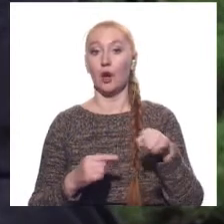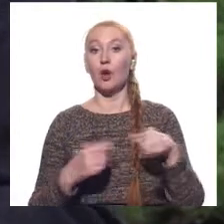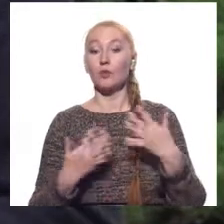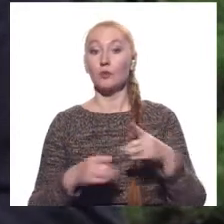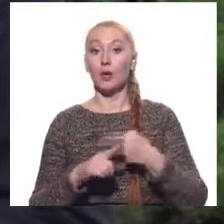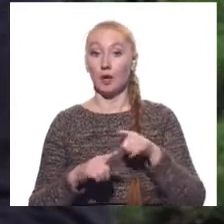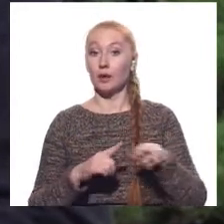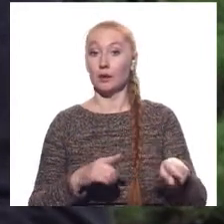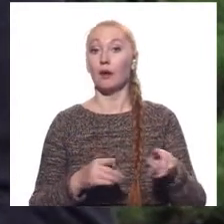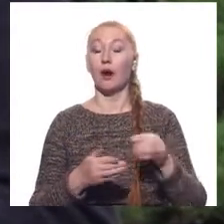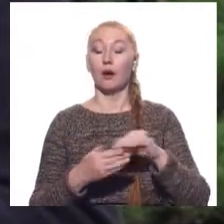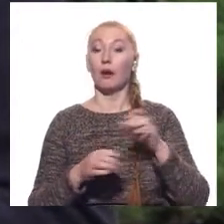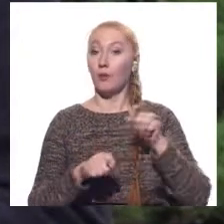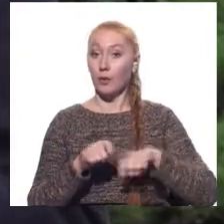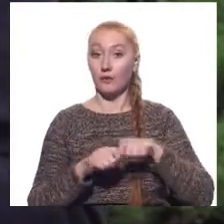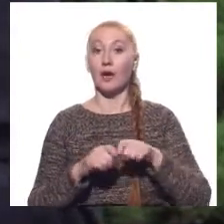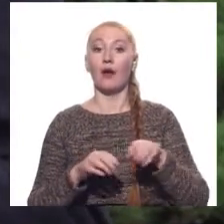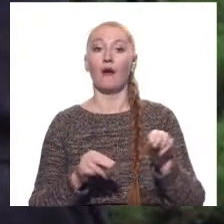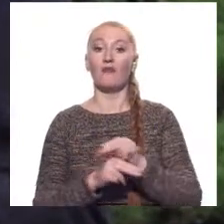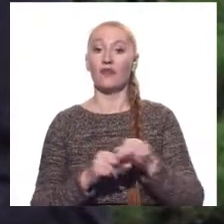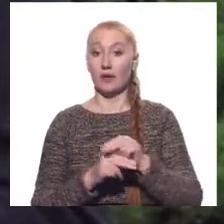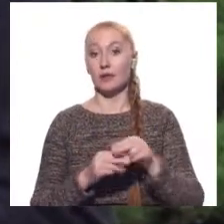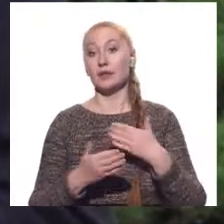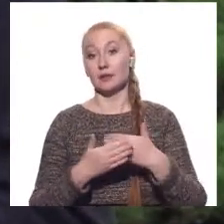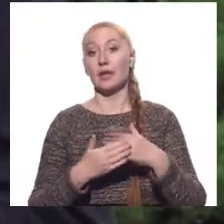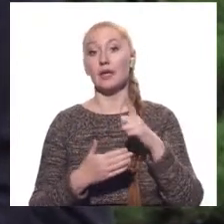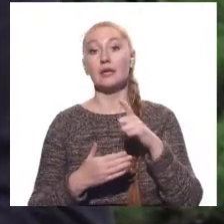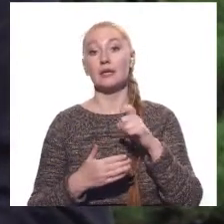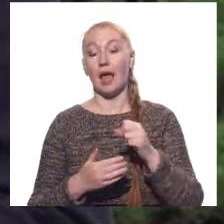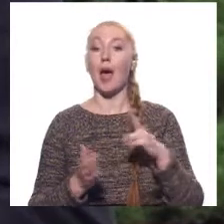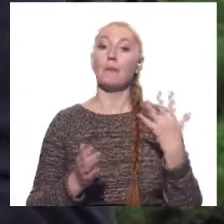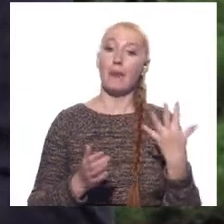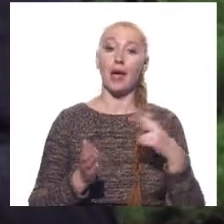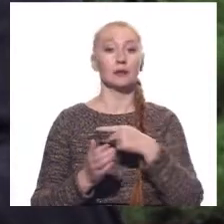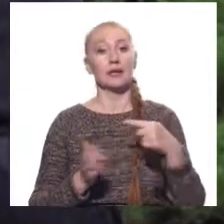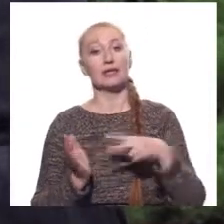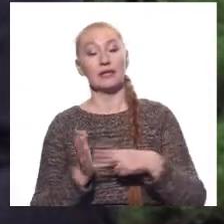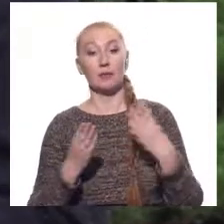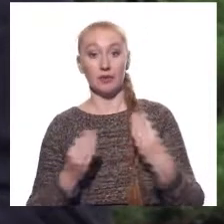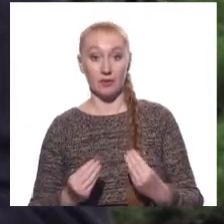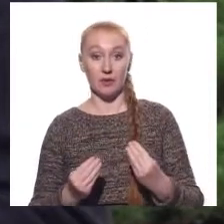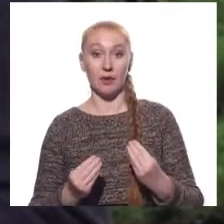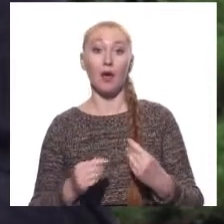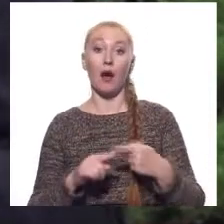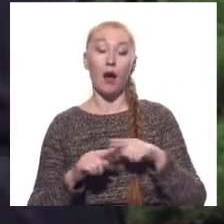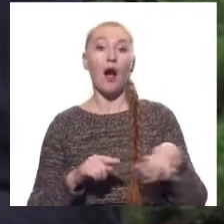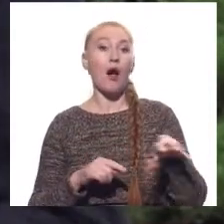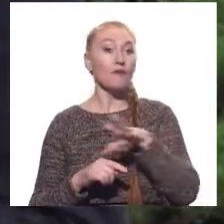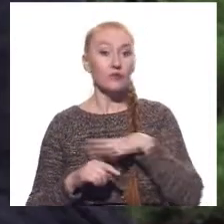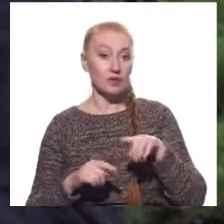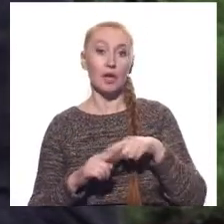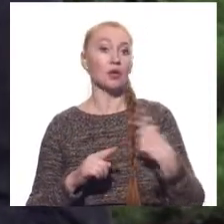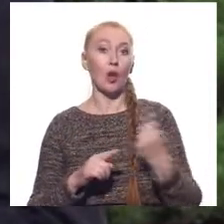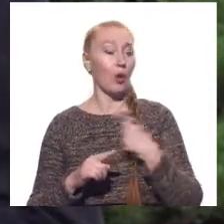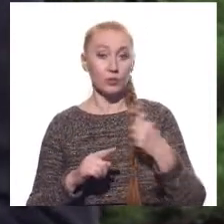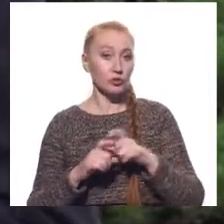відповідно даними лабораторного центру, вилікувалась близько за 5-7 днів. А при тому всьому ні обласний штаб, ні обласна